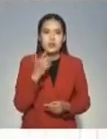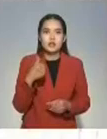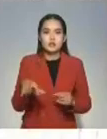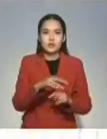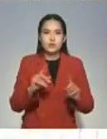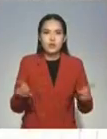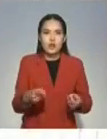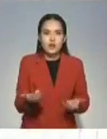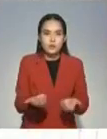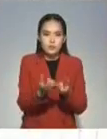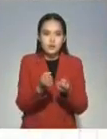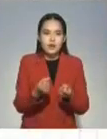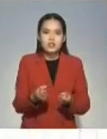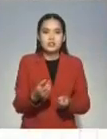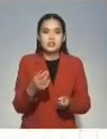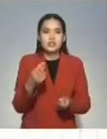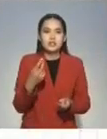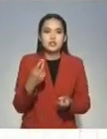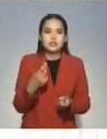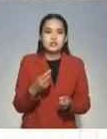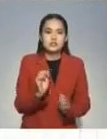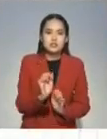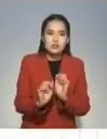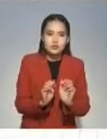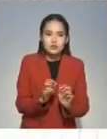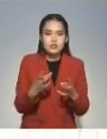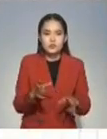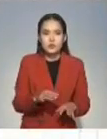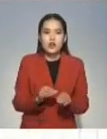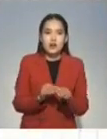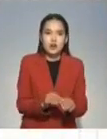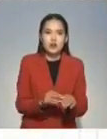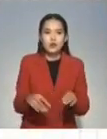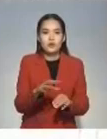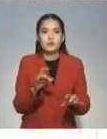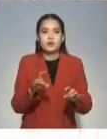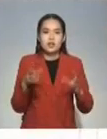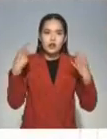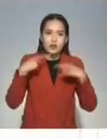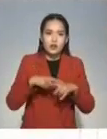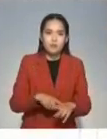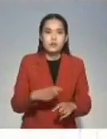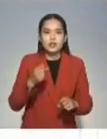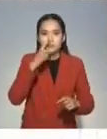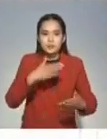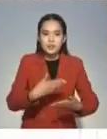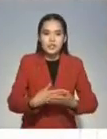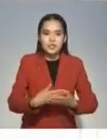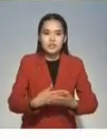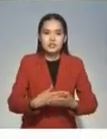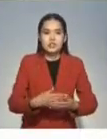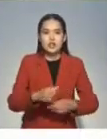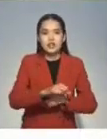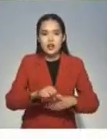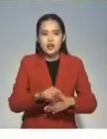дальние поездки не парковать свой транспорт вблизи слабо закрепленных рекламных конструкций и вблизи старых